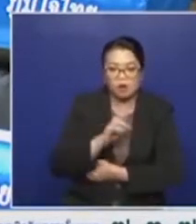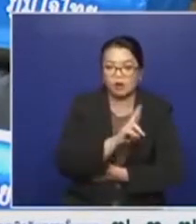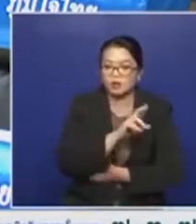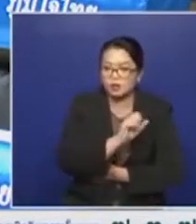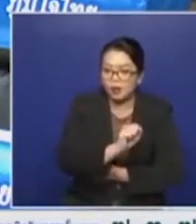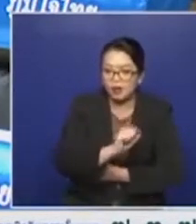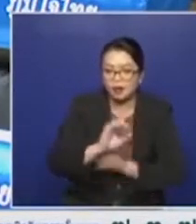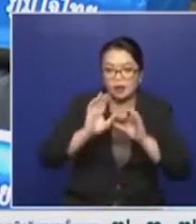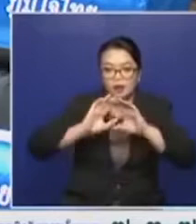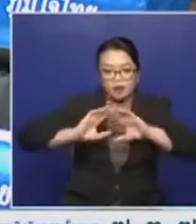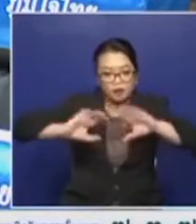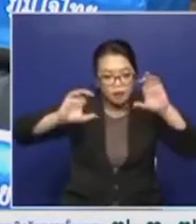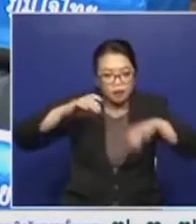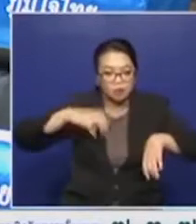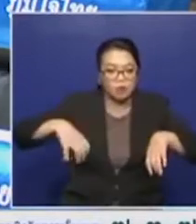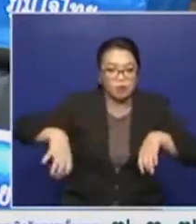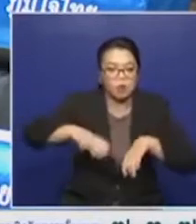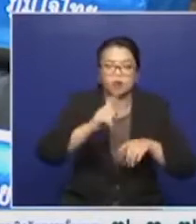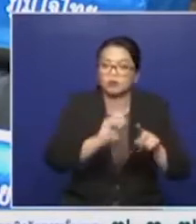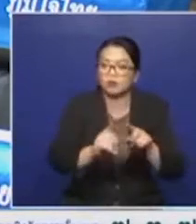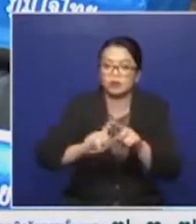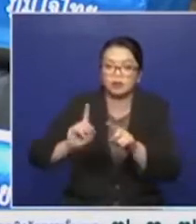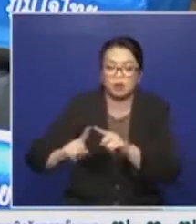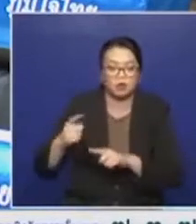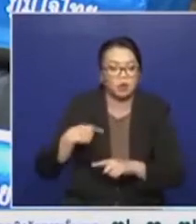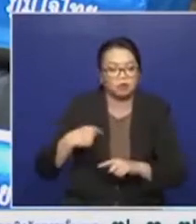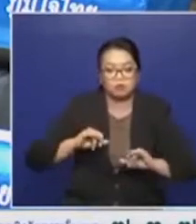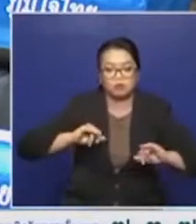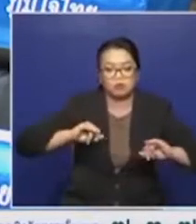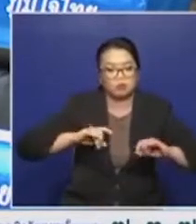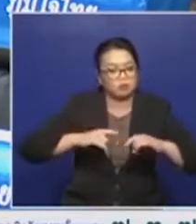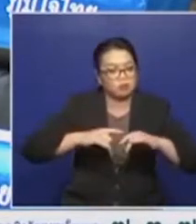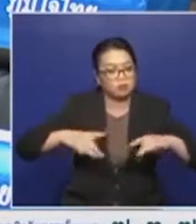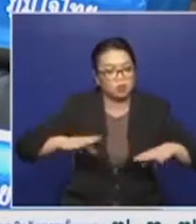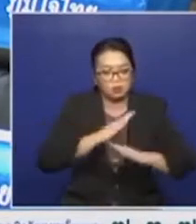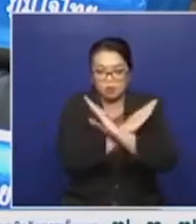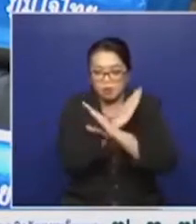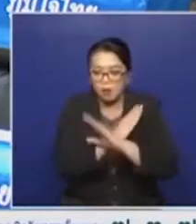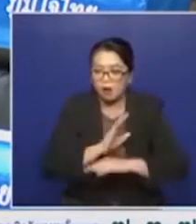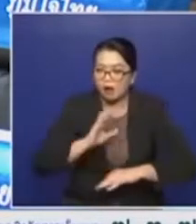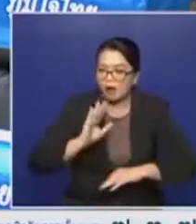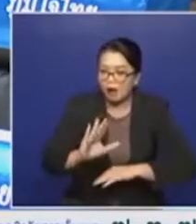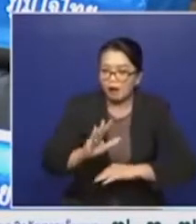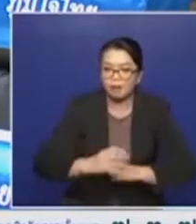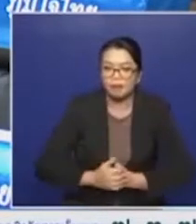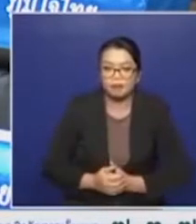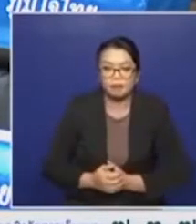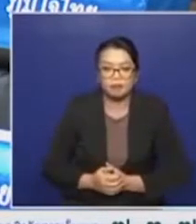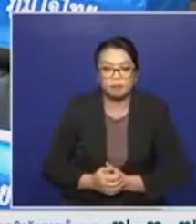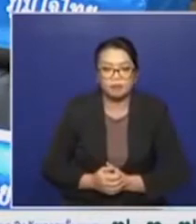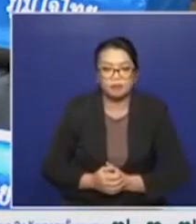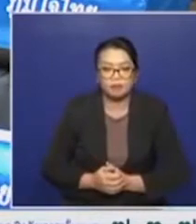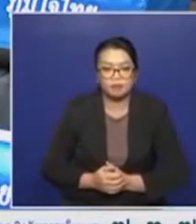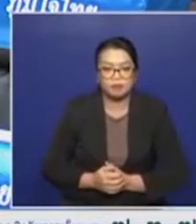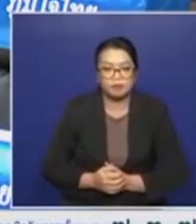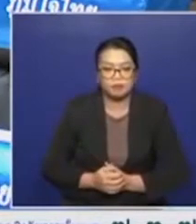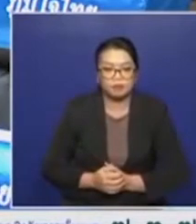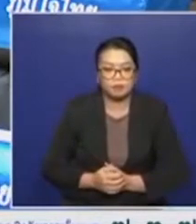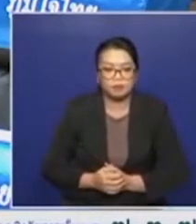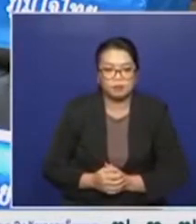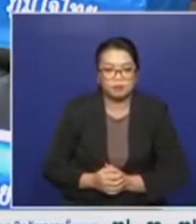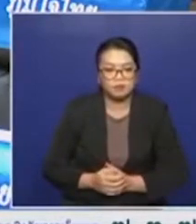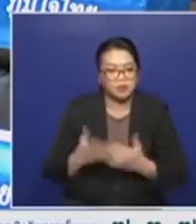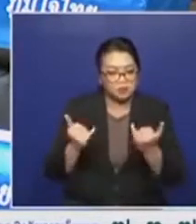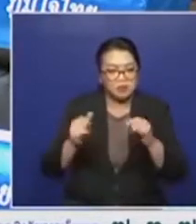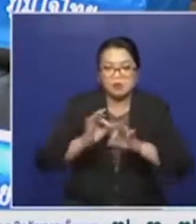รัฐบาลหรือองค์กรอื่นใดจะต้องไม่มาขัดขวางหรือล้มล้างอีกทำไมนานครับภารกิจนี้